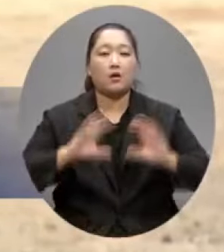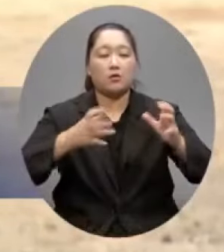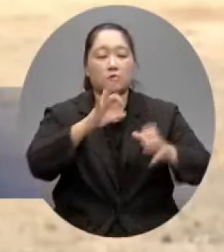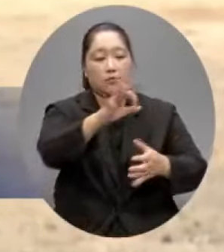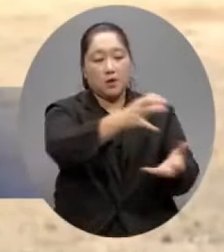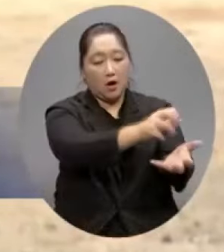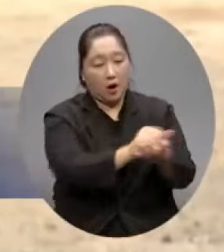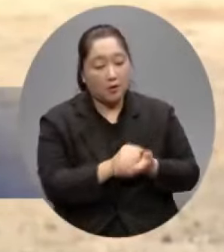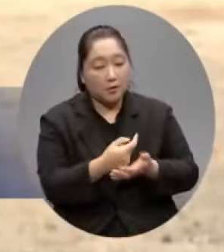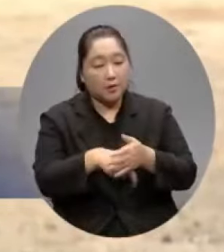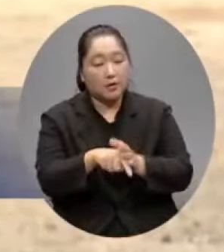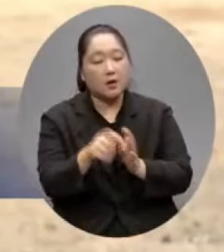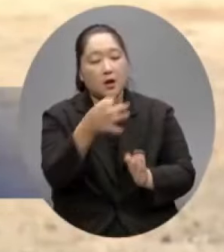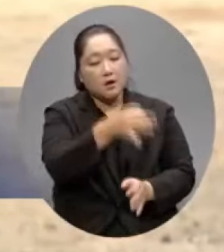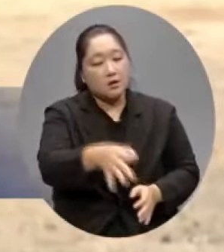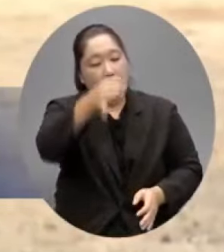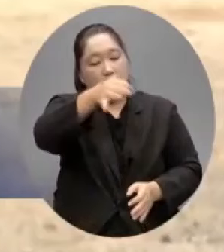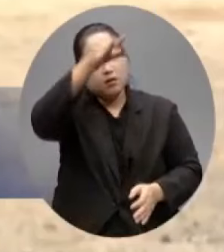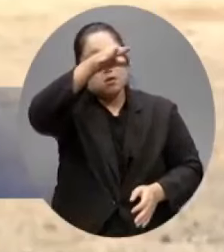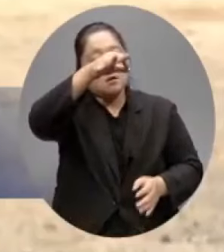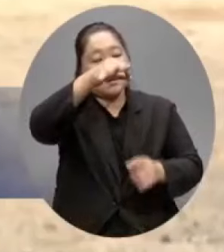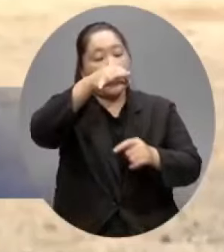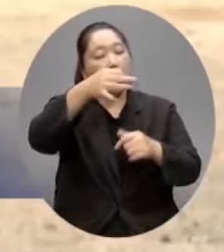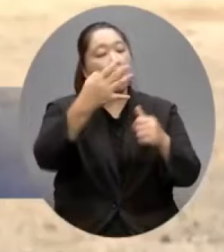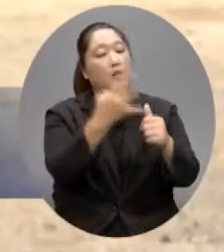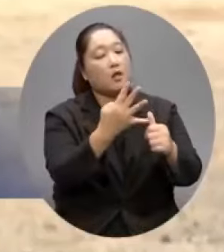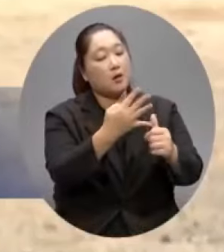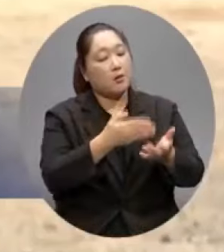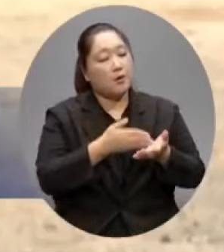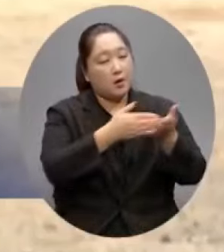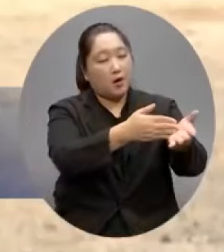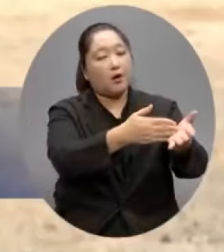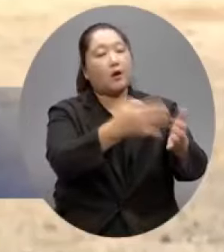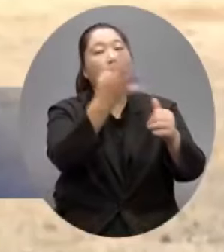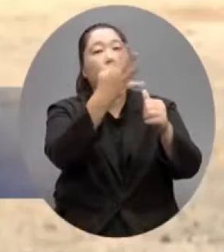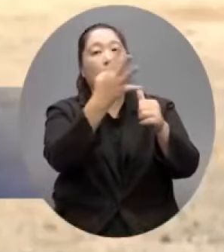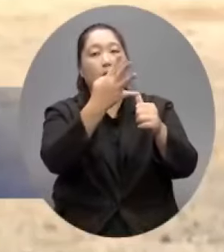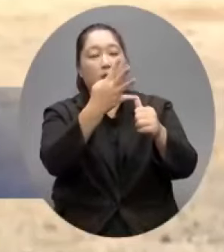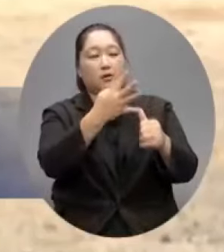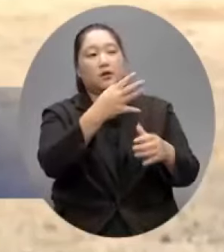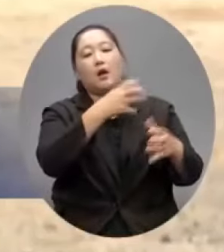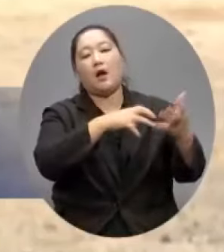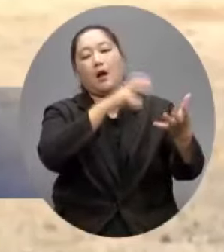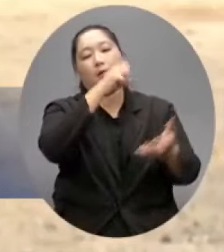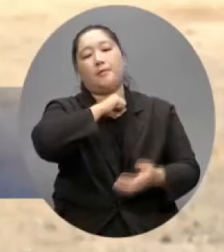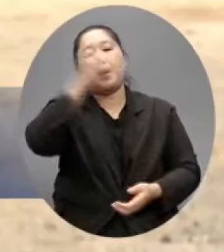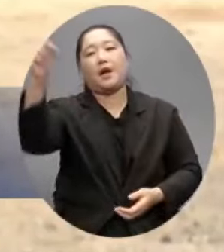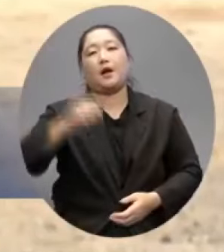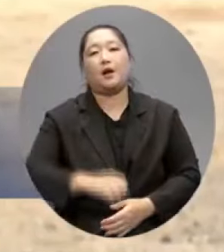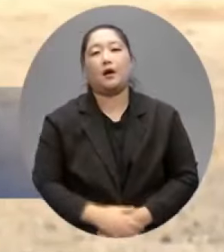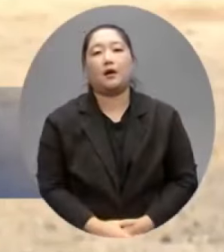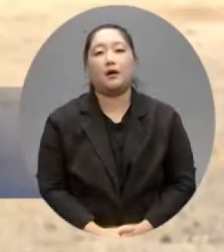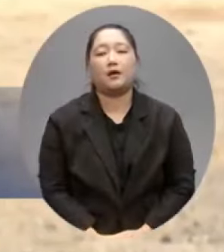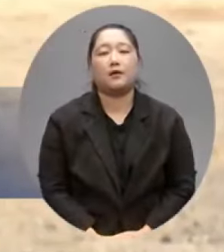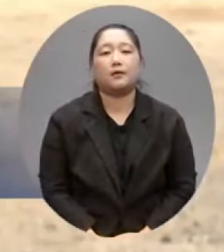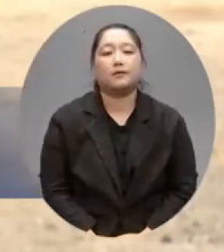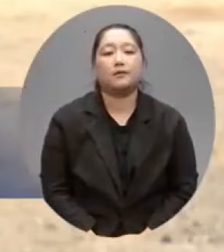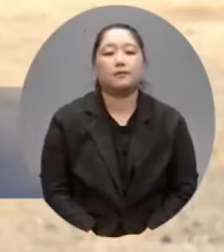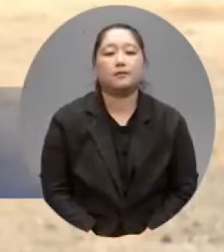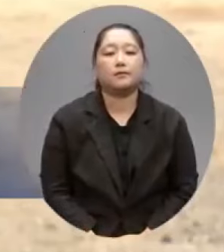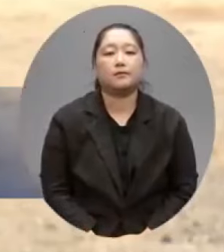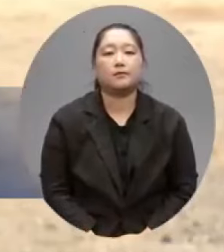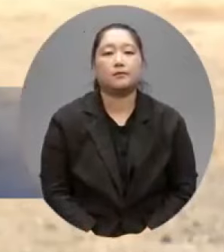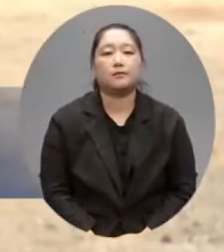국비 확보를 위해서 국회에서 증액을 네 번 요구했다. 마지막에 네 번째 이렇게